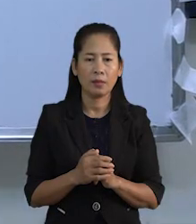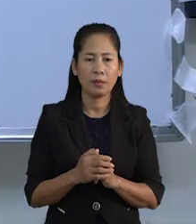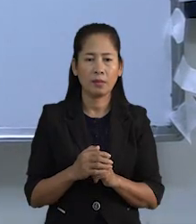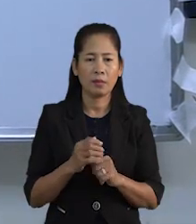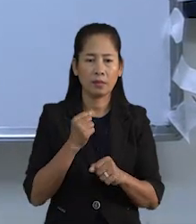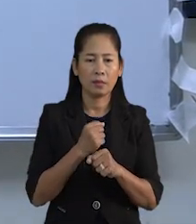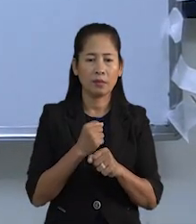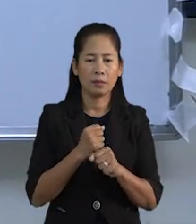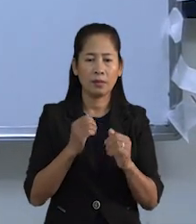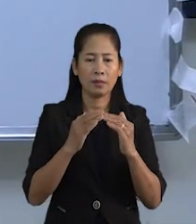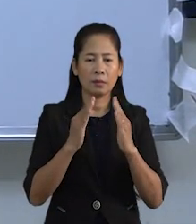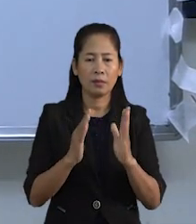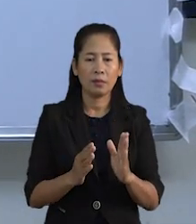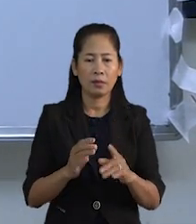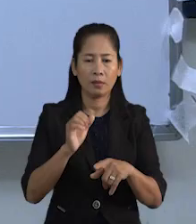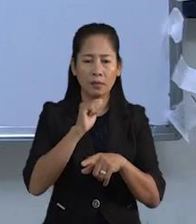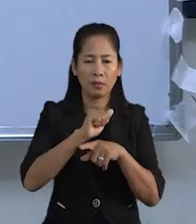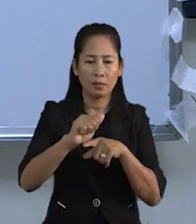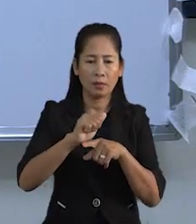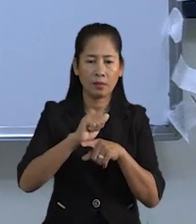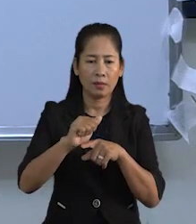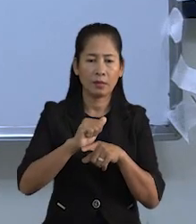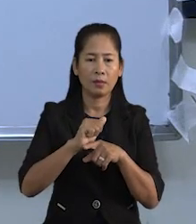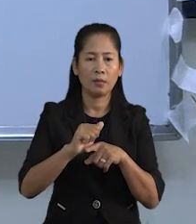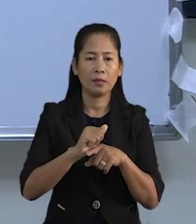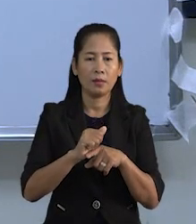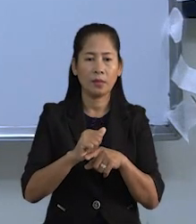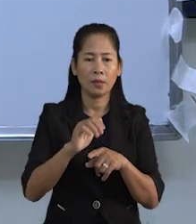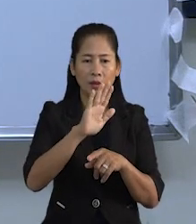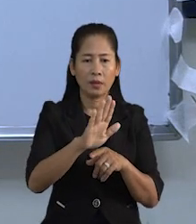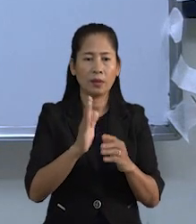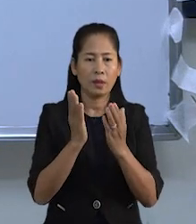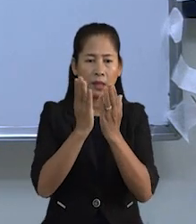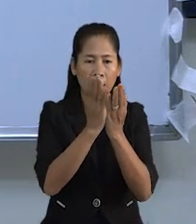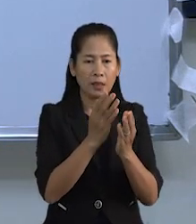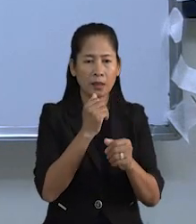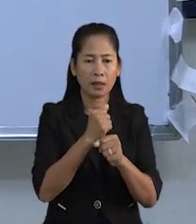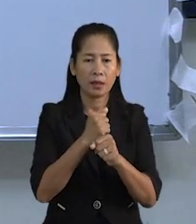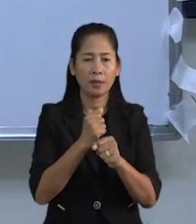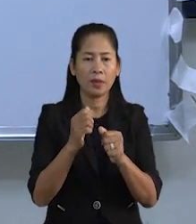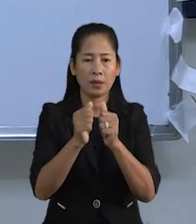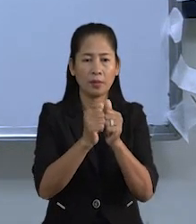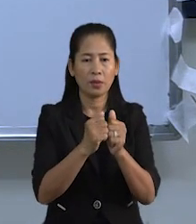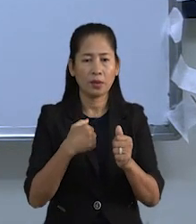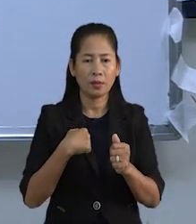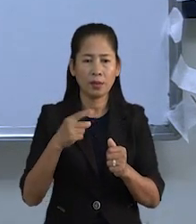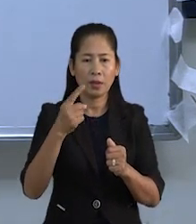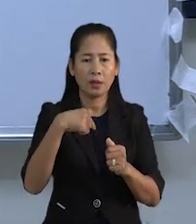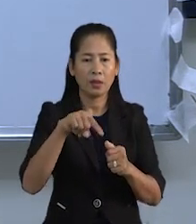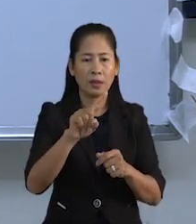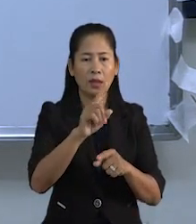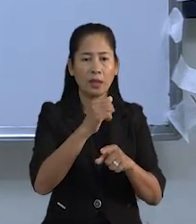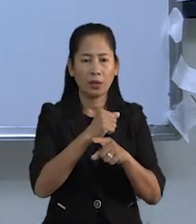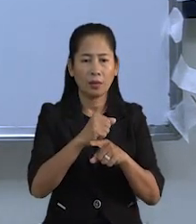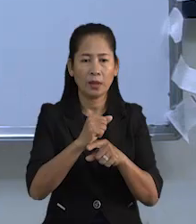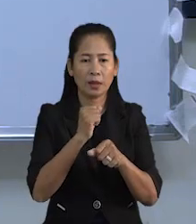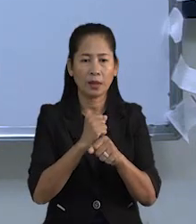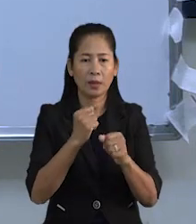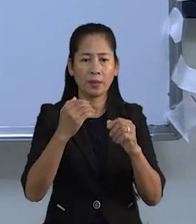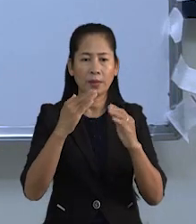បាទកិច្ចការផ្ទះនេះគឺជាលំហាត់អញ្ចឹងសូមកូនអានកិច្ចការផ្ទះជាមួយលោកគ្រូណាកូនណាតើលំហាត់កិច្ចការផ្ទះកូន